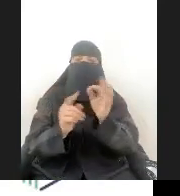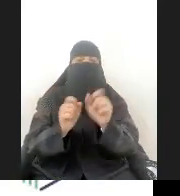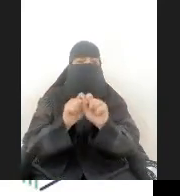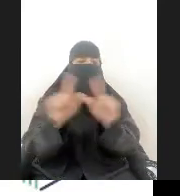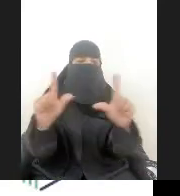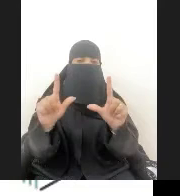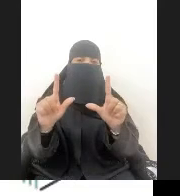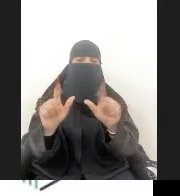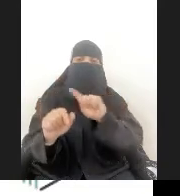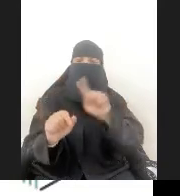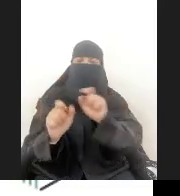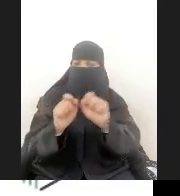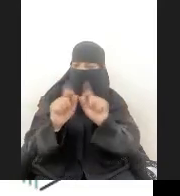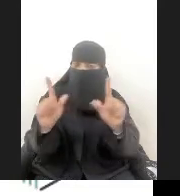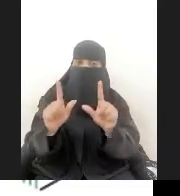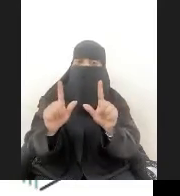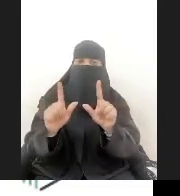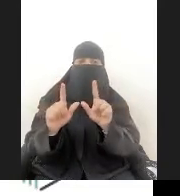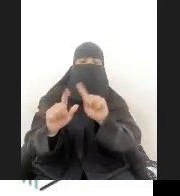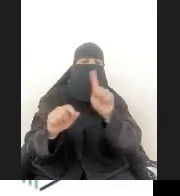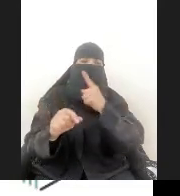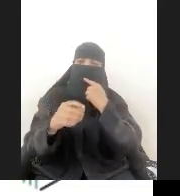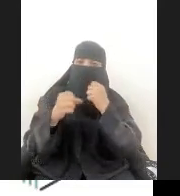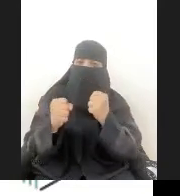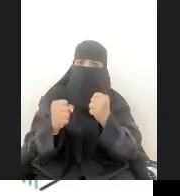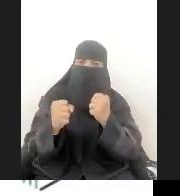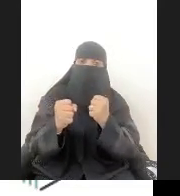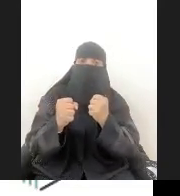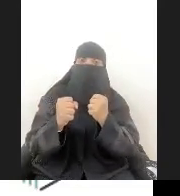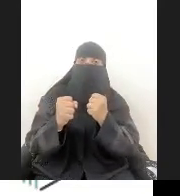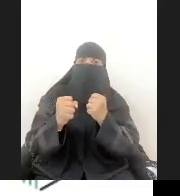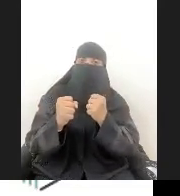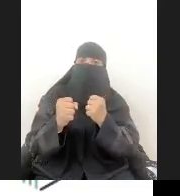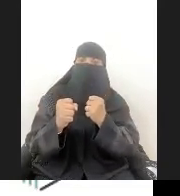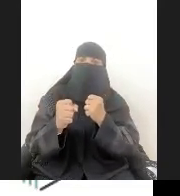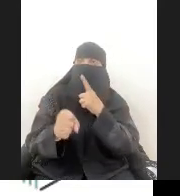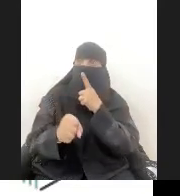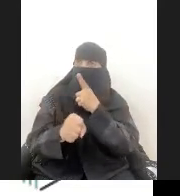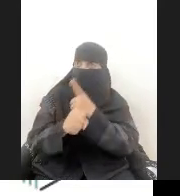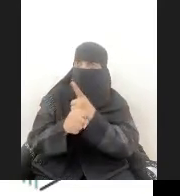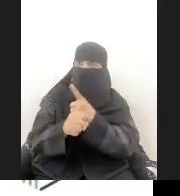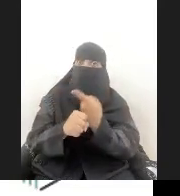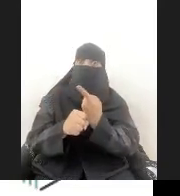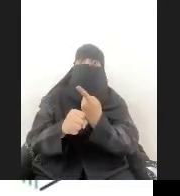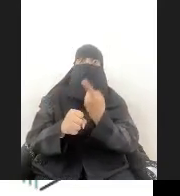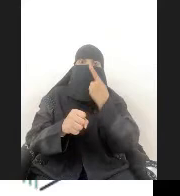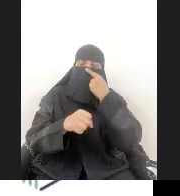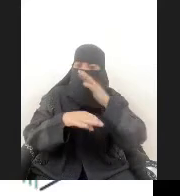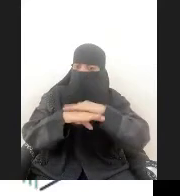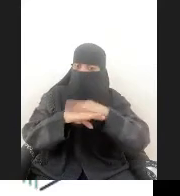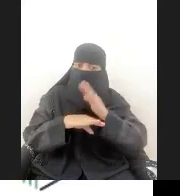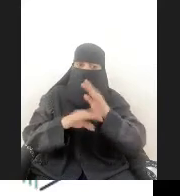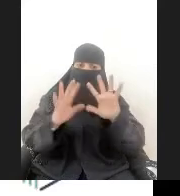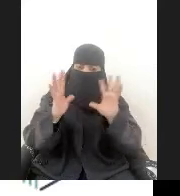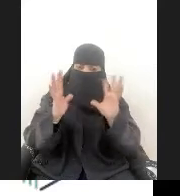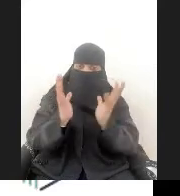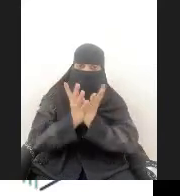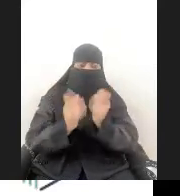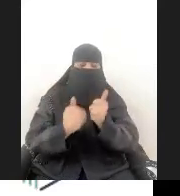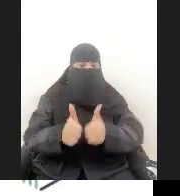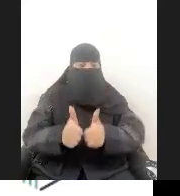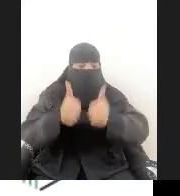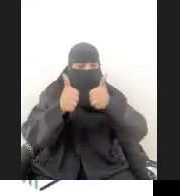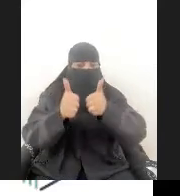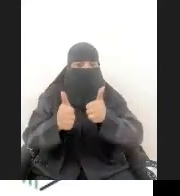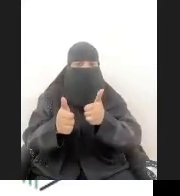لم تكن كذلك فأعتقد ليست صعبة على المعلمين والتربويين بشكل عام في إيجاد أو صياغة أهداف